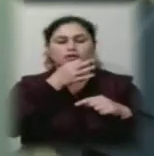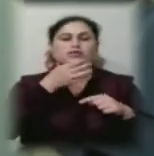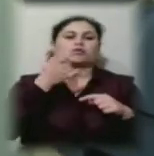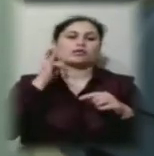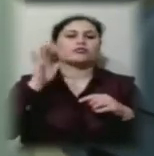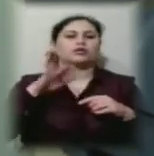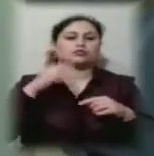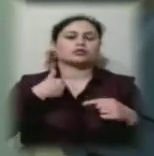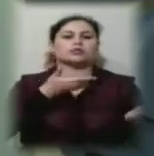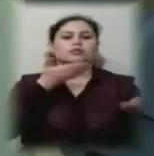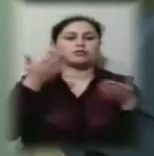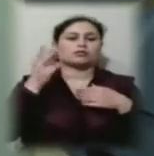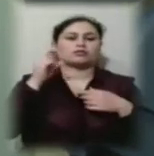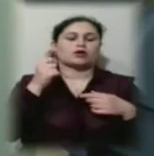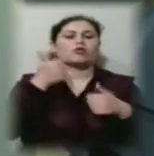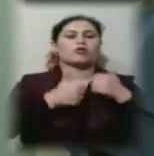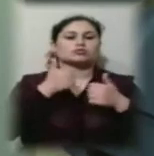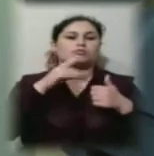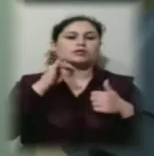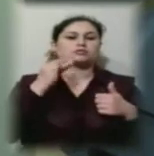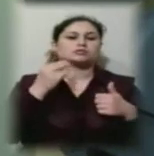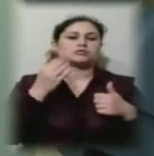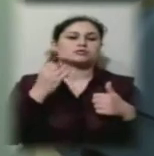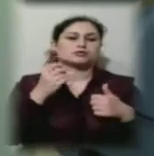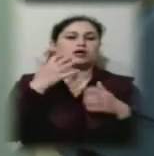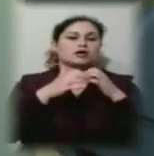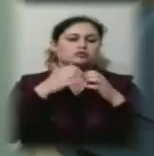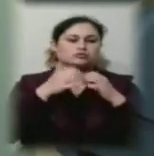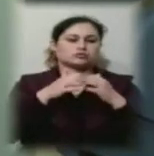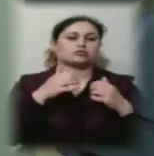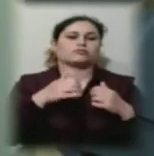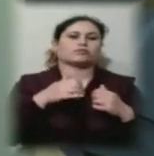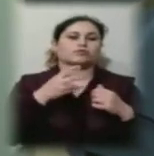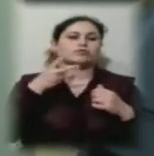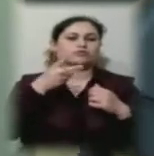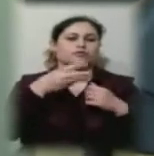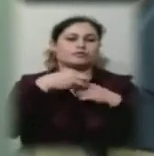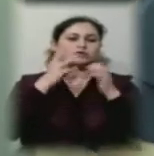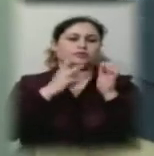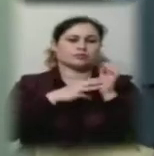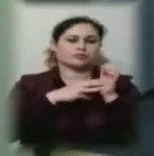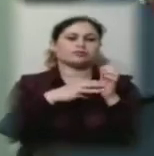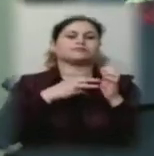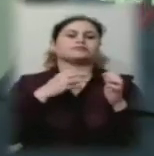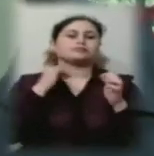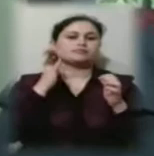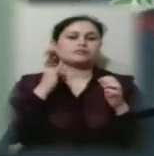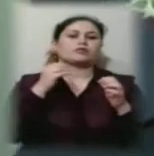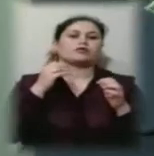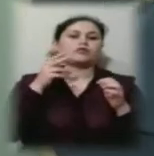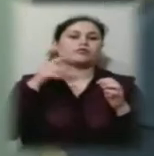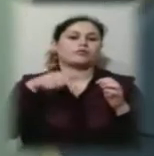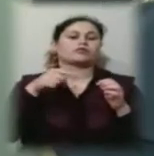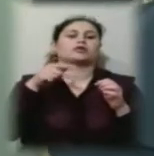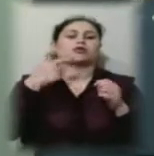запросили на конкурс принцеса Херсонщини 2018. І в цьому конкурсі